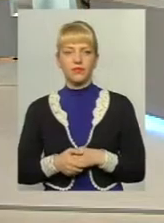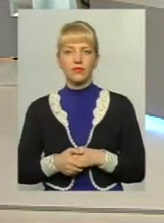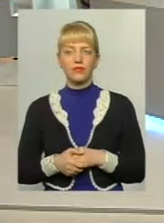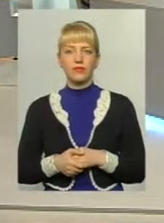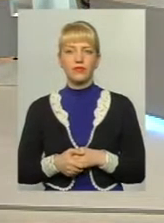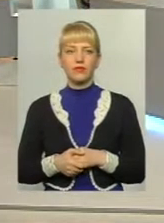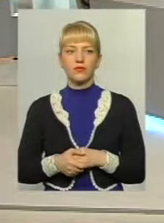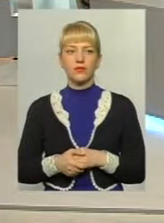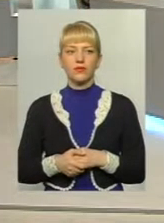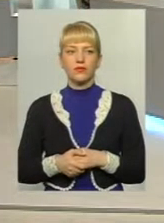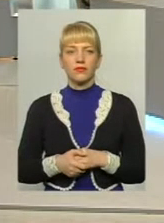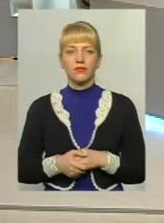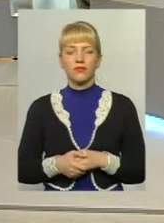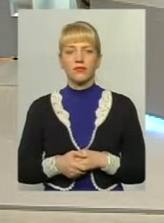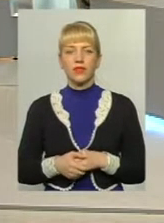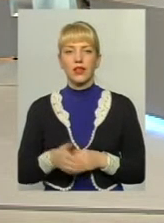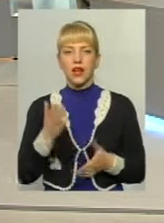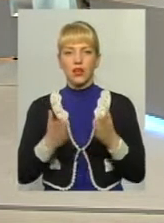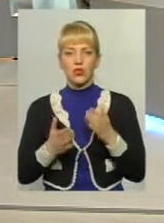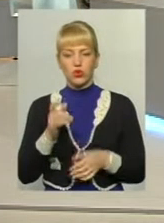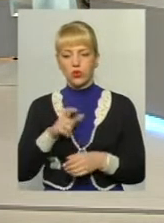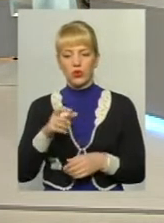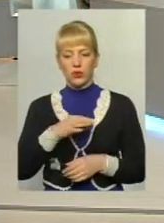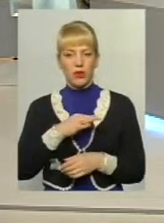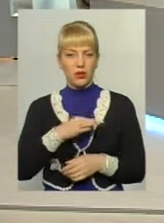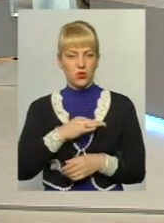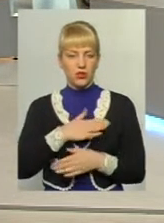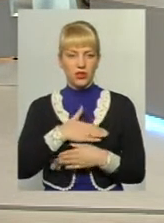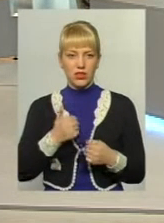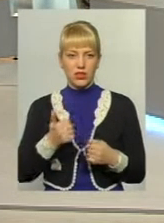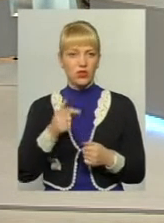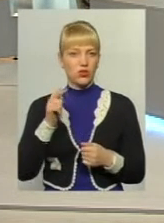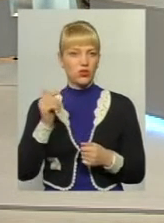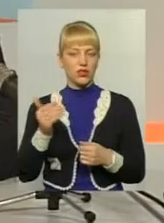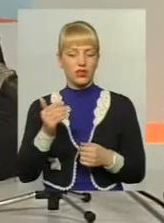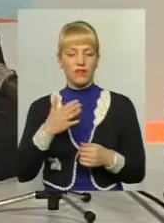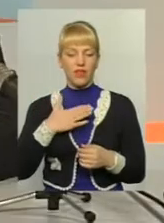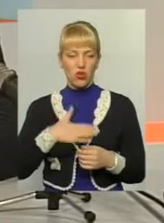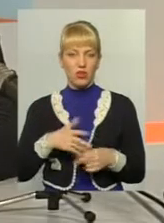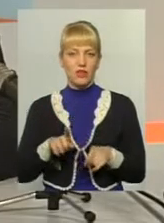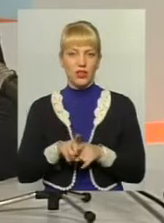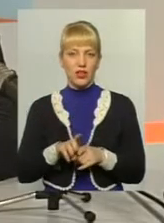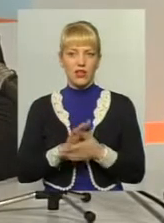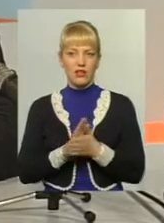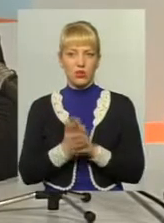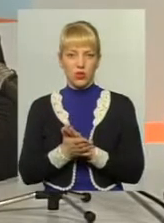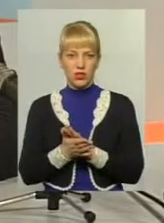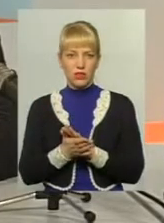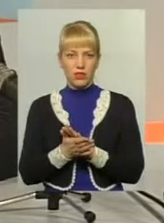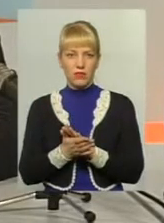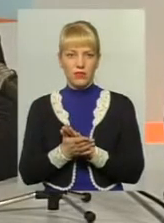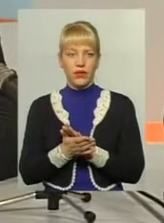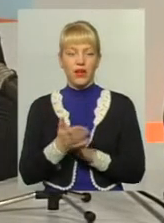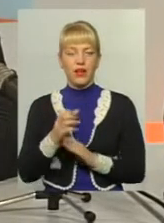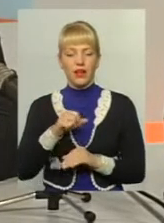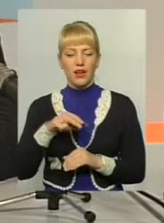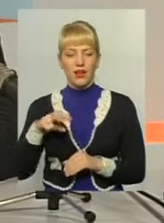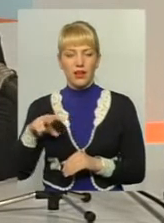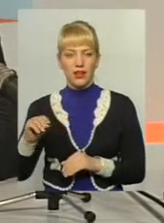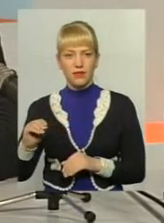такі будинки будуть рішення приймати хтось інший. Ну, органи місцевого самоврядування шляхом проведення конкурсів і